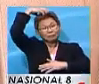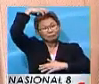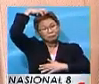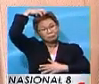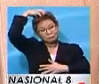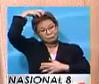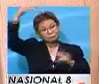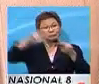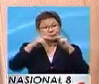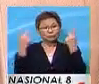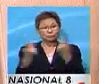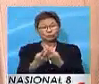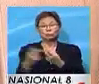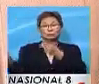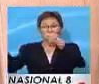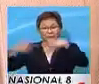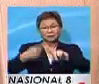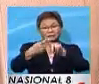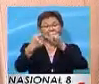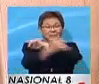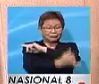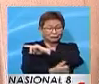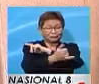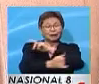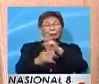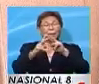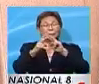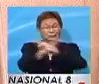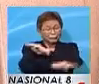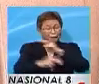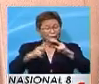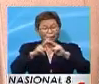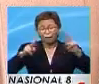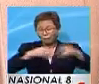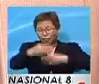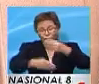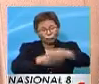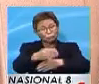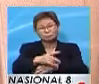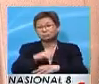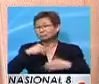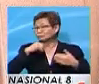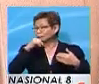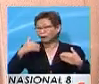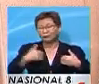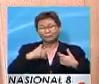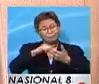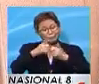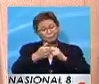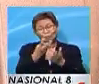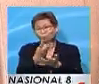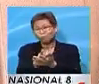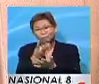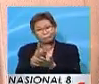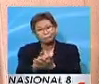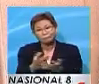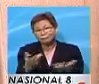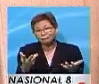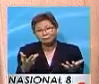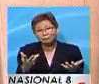sebu yang datang daripada negeri yang paling maju yang sepatutnya tidak berhadapan dengan masalah